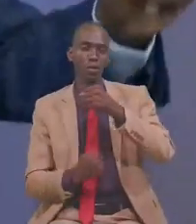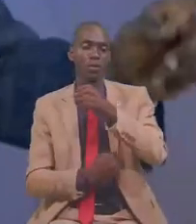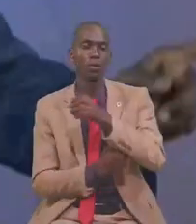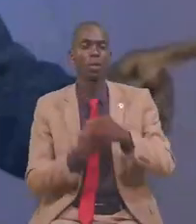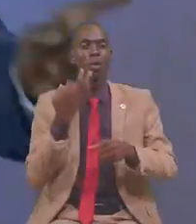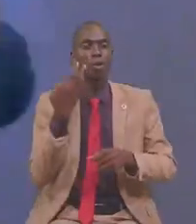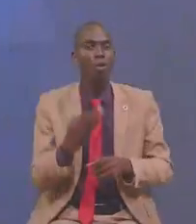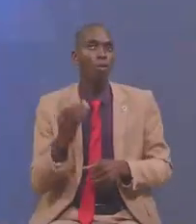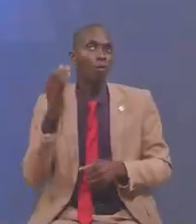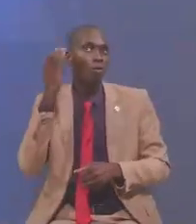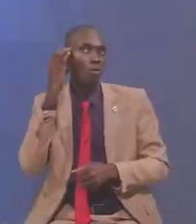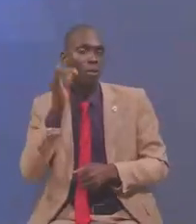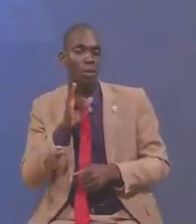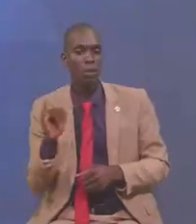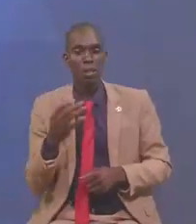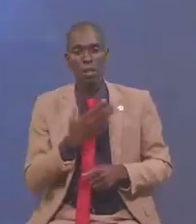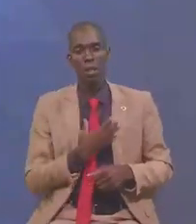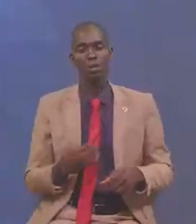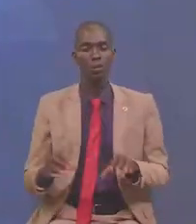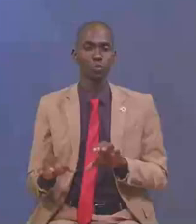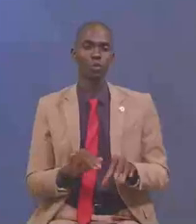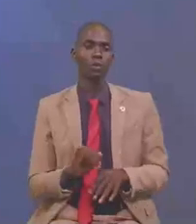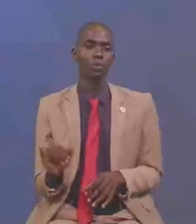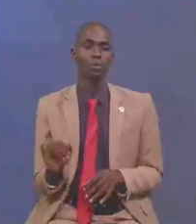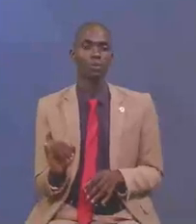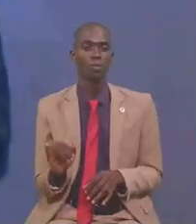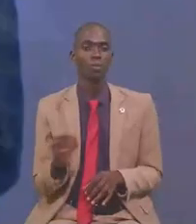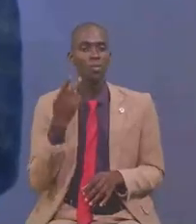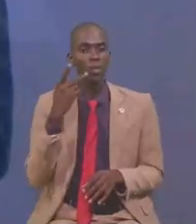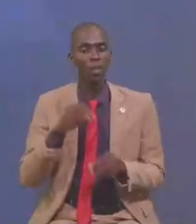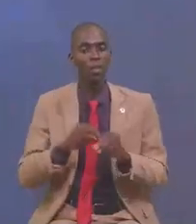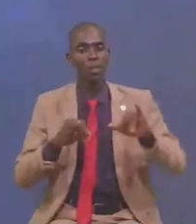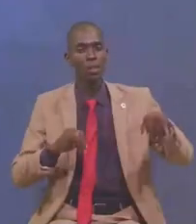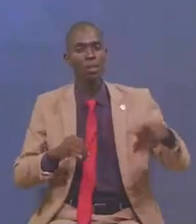solide d'écouter et de pratiquer.